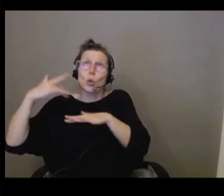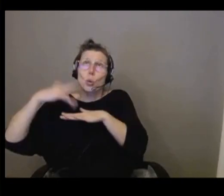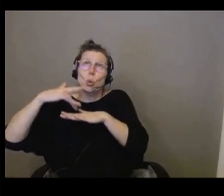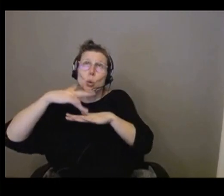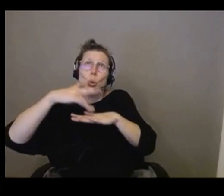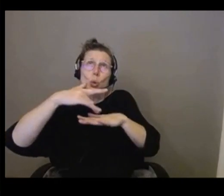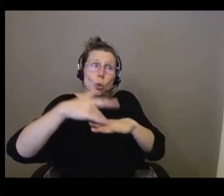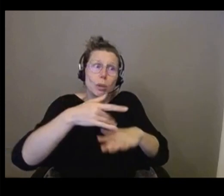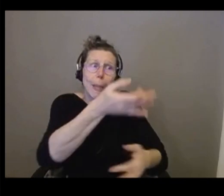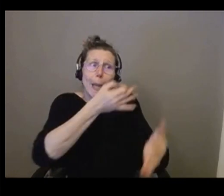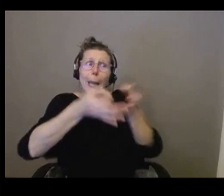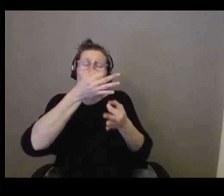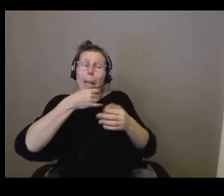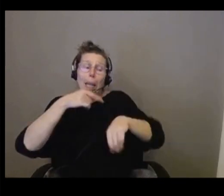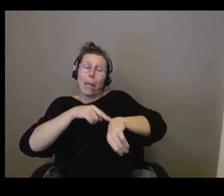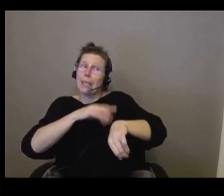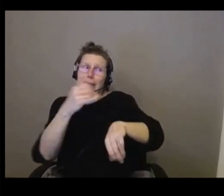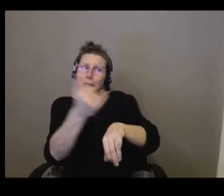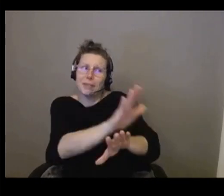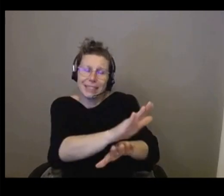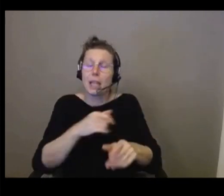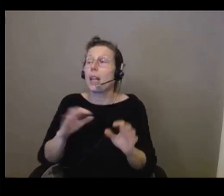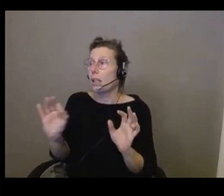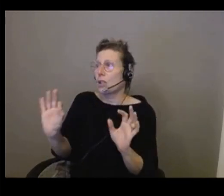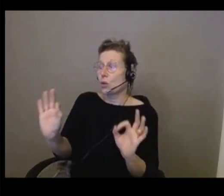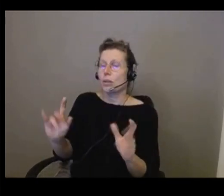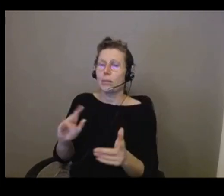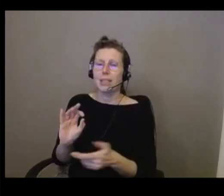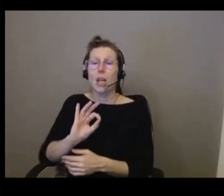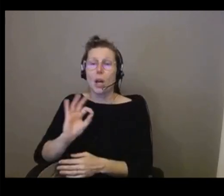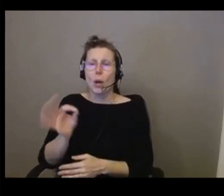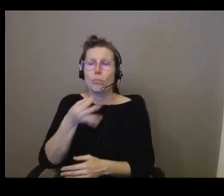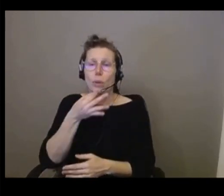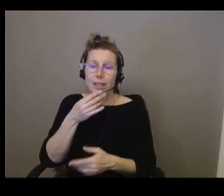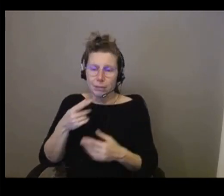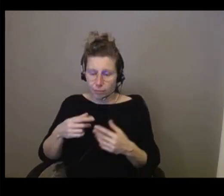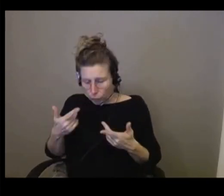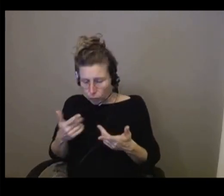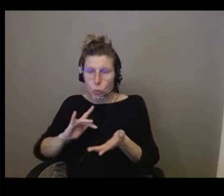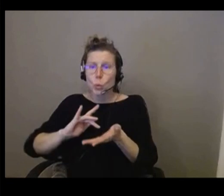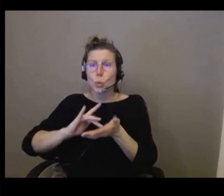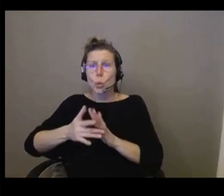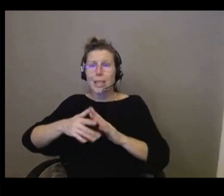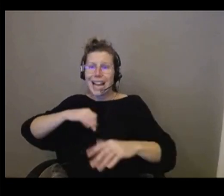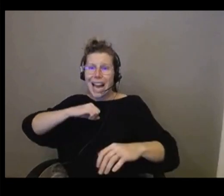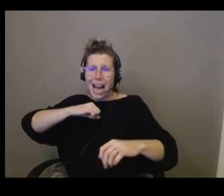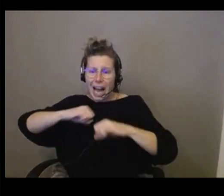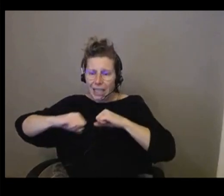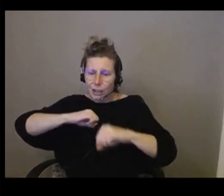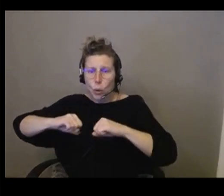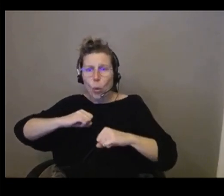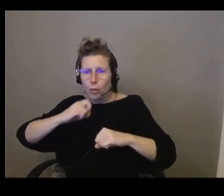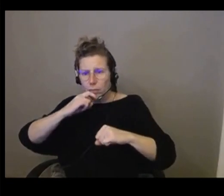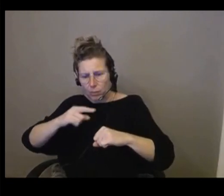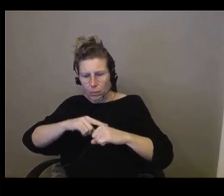effectivement. Voilà, c'est l'opportunité justement de renforcer tous les actions que l'on a pour l'accueil des clients en situation de handicap. Et par